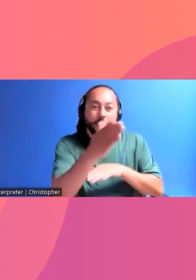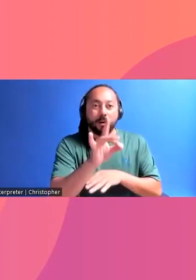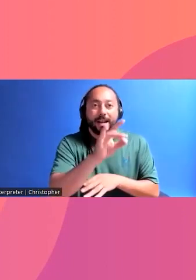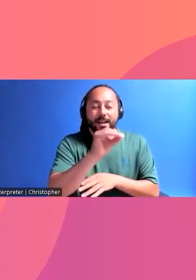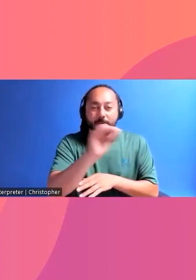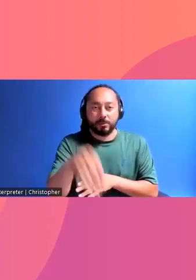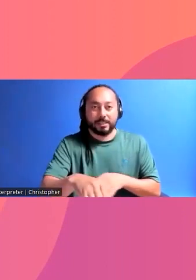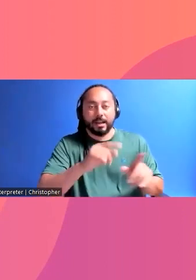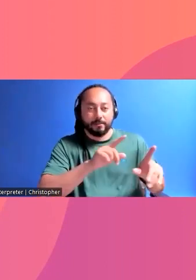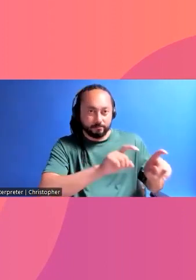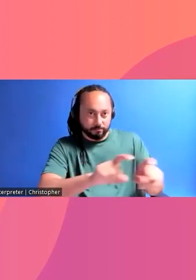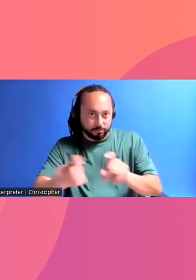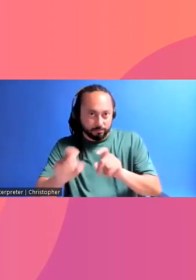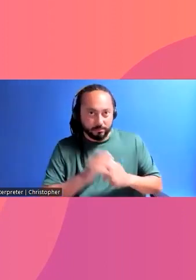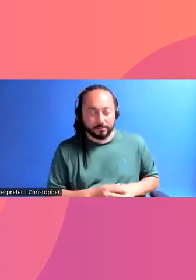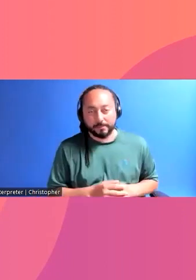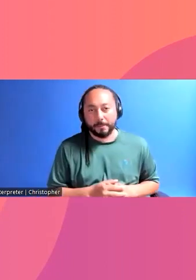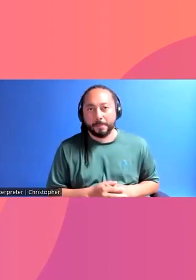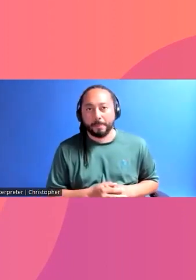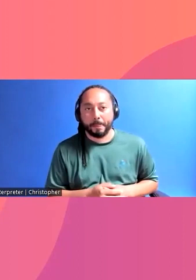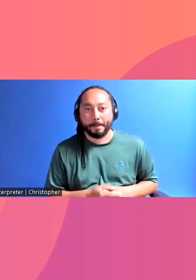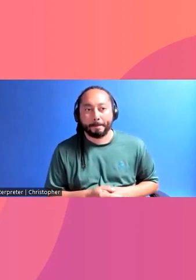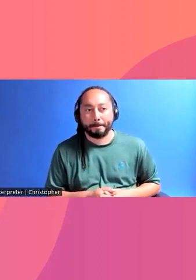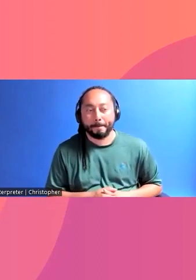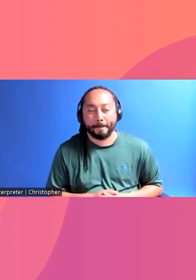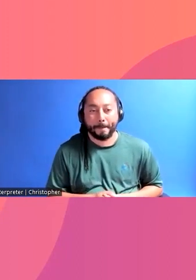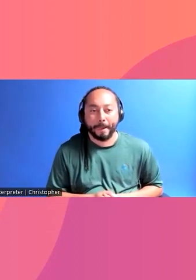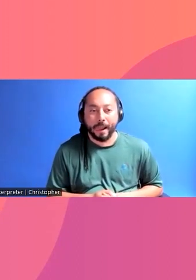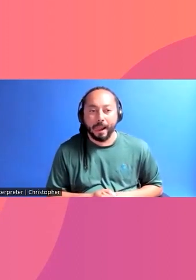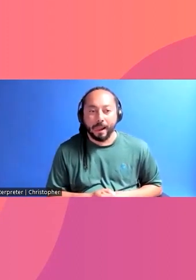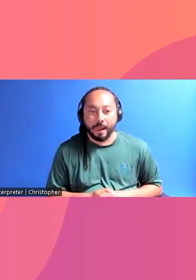de 70% des échantillons. Seulement 3 études